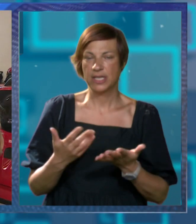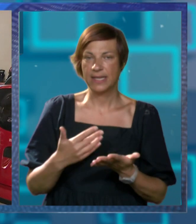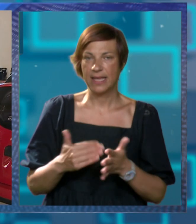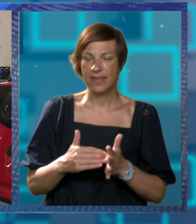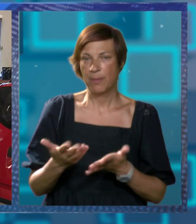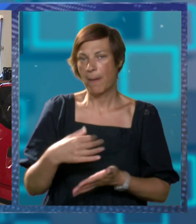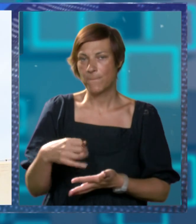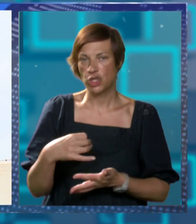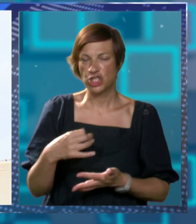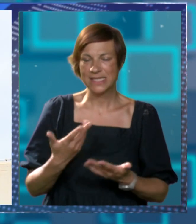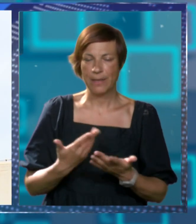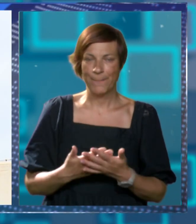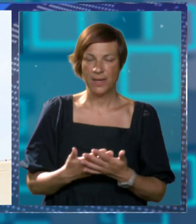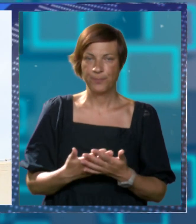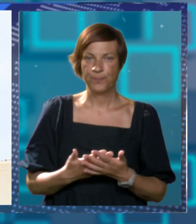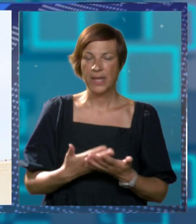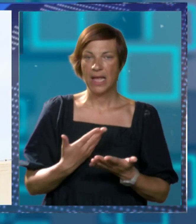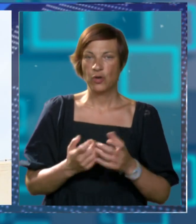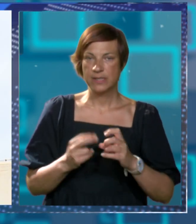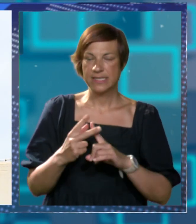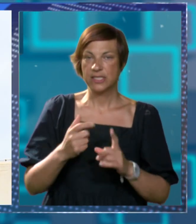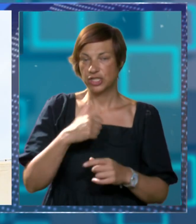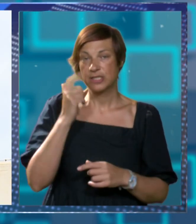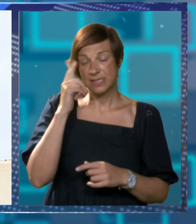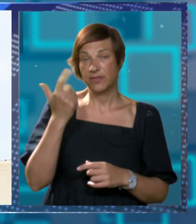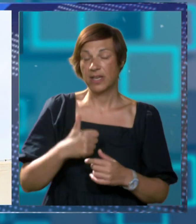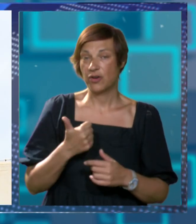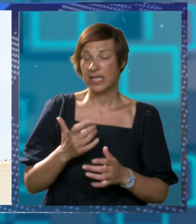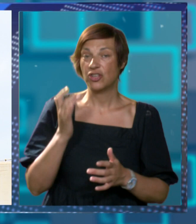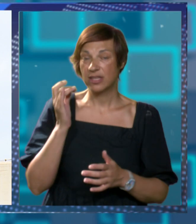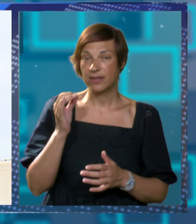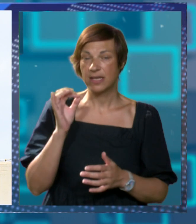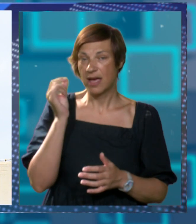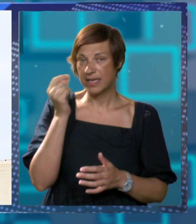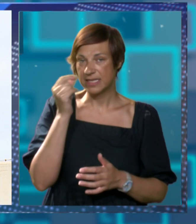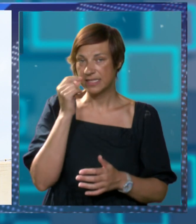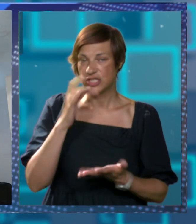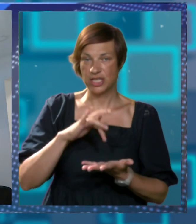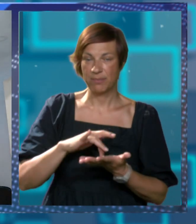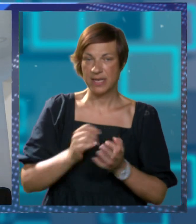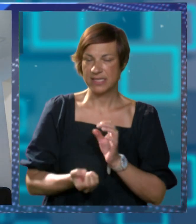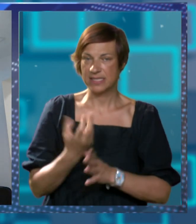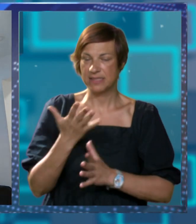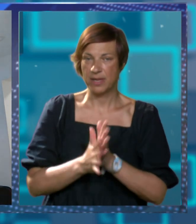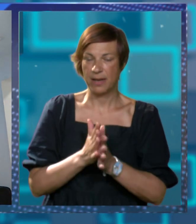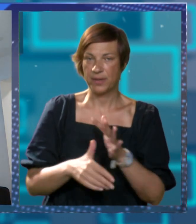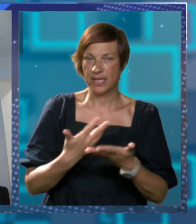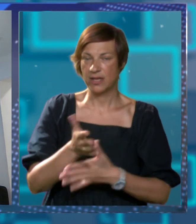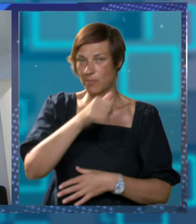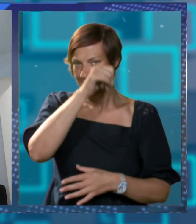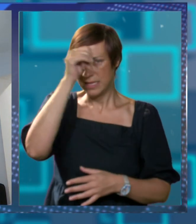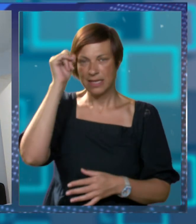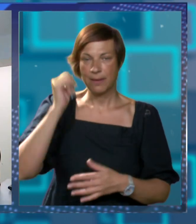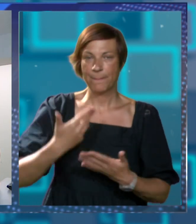već, potocima i tako. A upravo Srđ slovi kao jedno od najkritičnijih mjesta za izbijanje požara, posebice tijekom